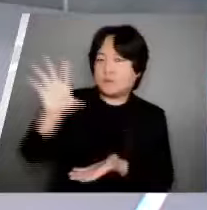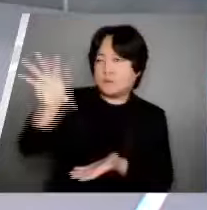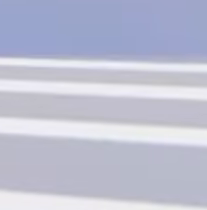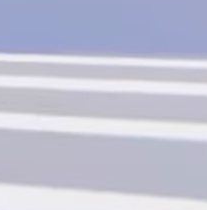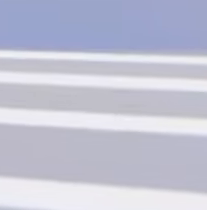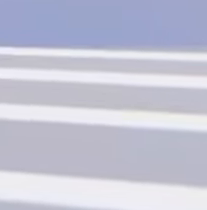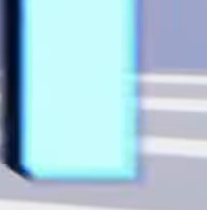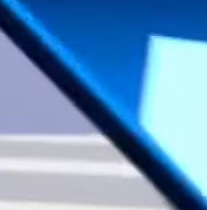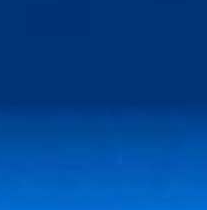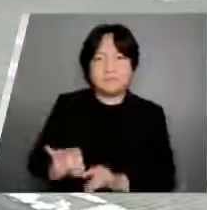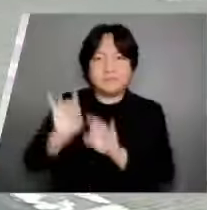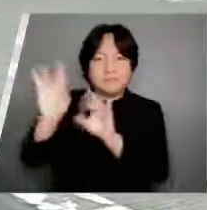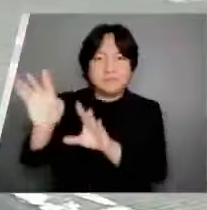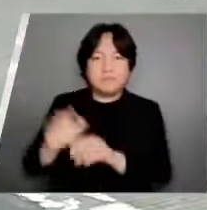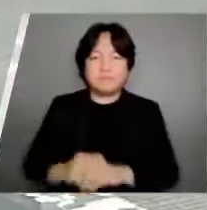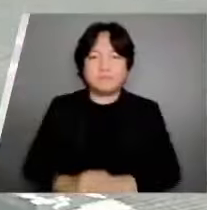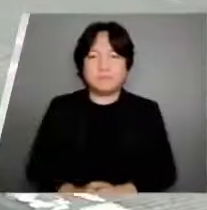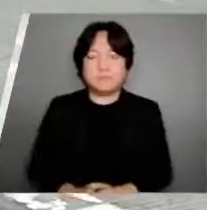Santos.